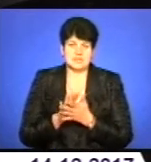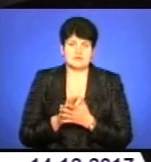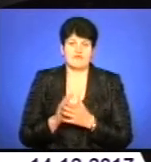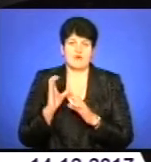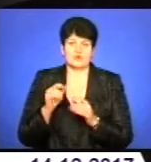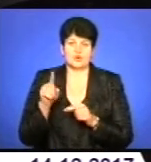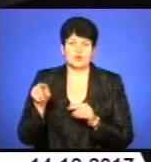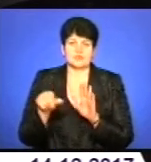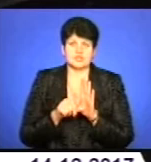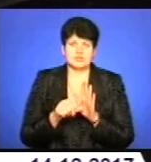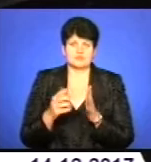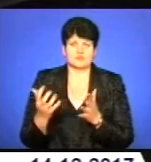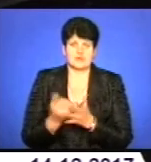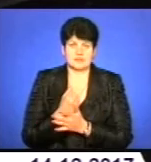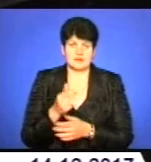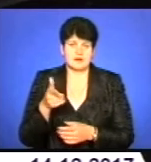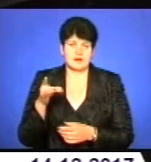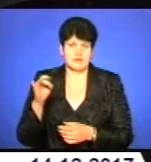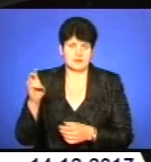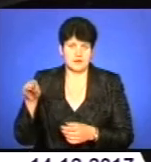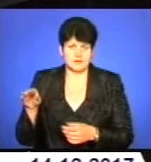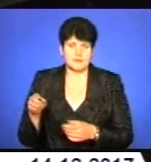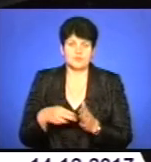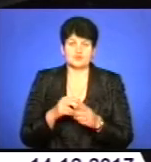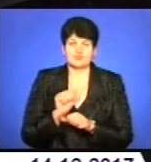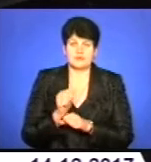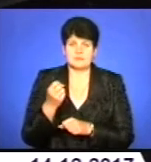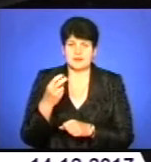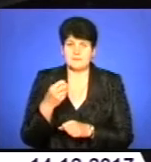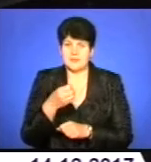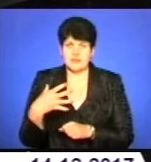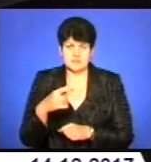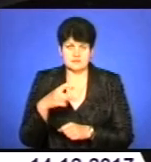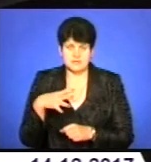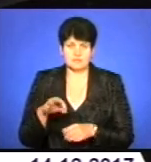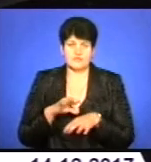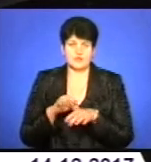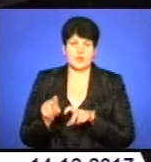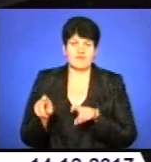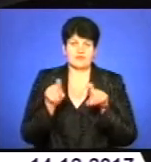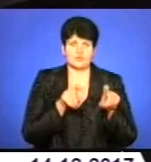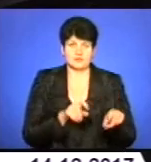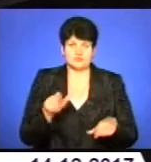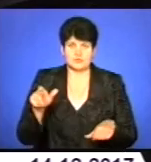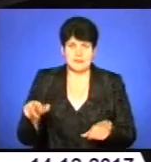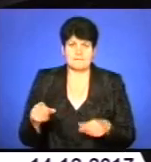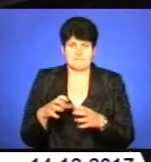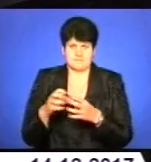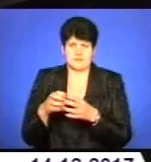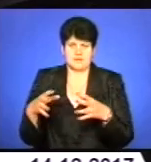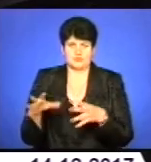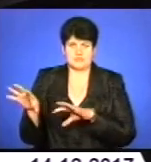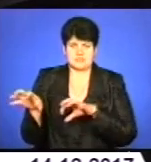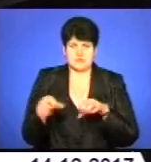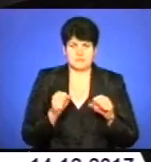корпус гранати РГД-5. Поїзд було затримано на 15 хвилин, проведено евакуацію пасажирів. Предмет вилучено та направлено